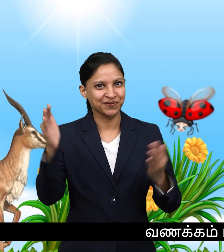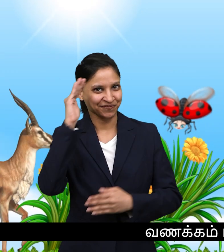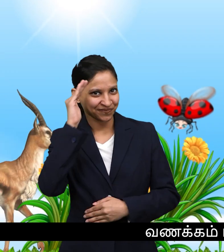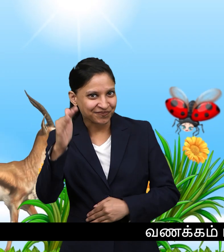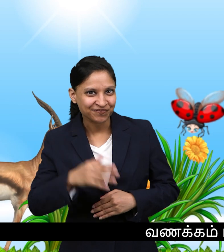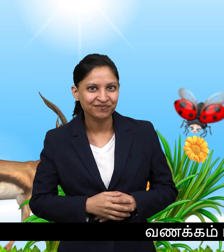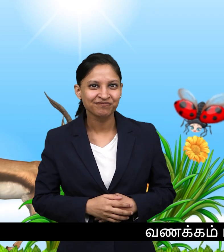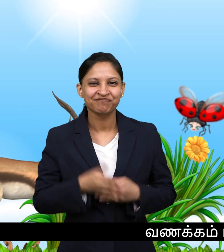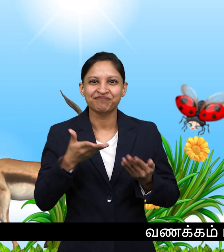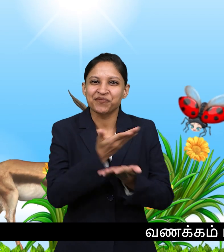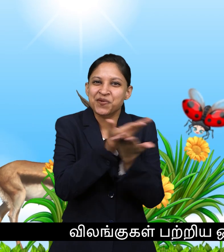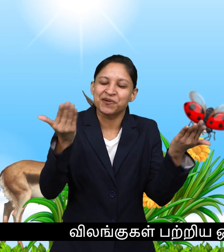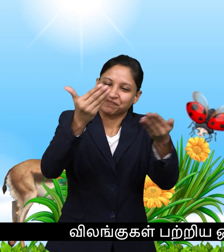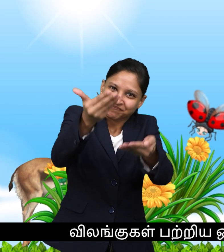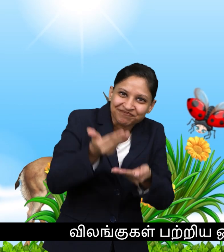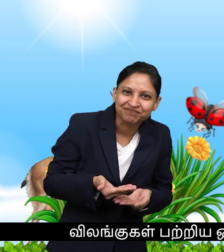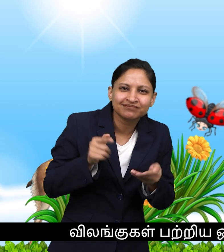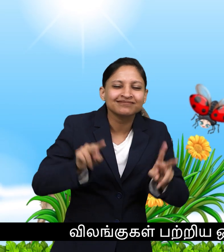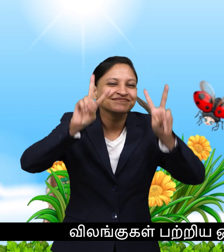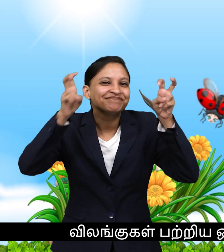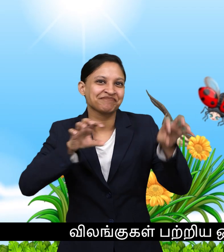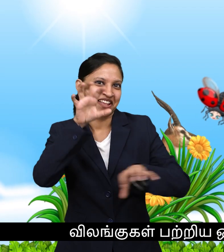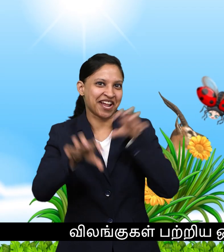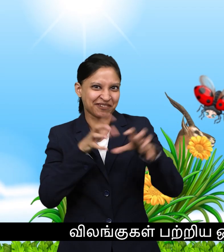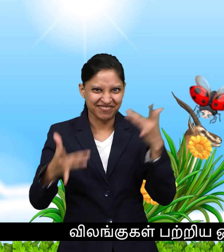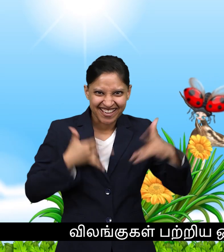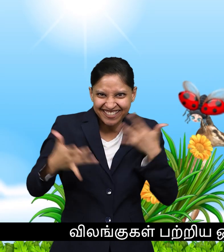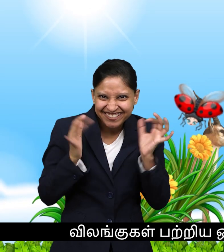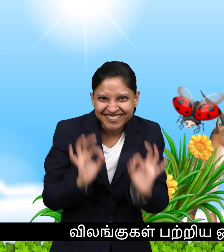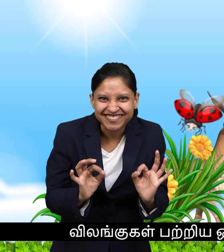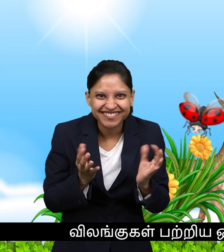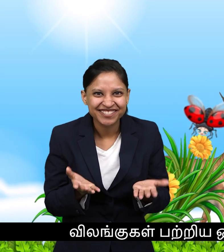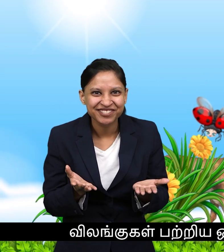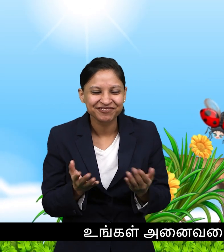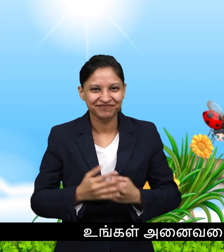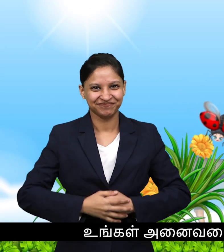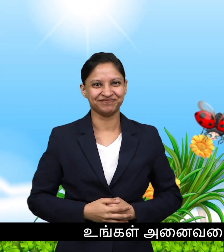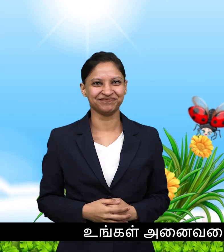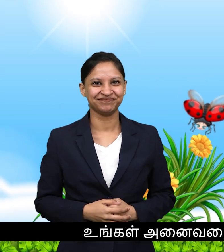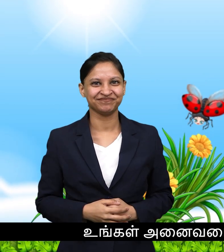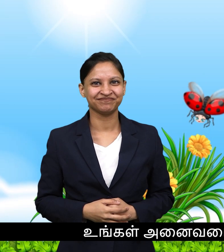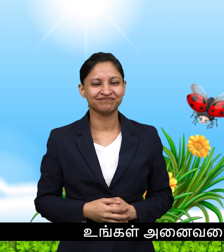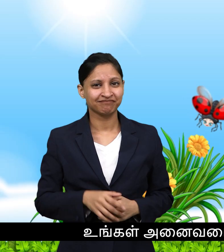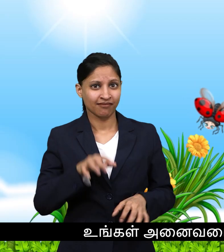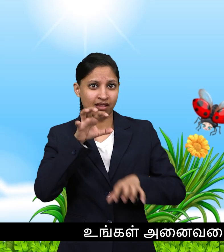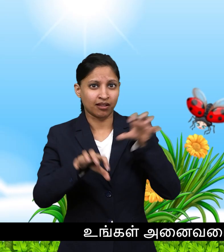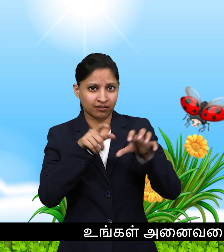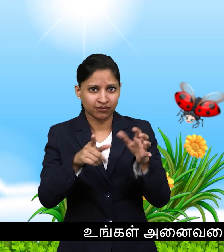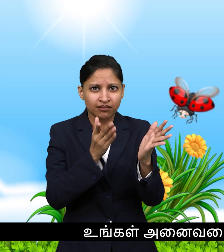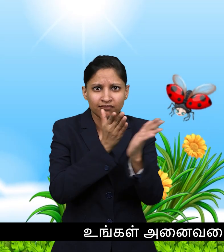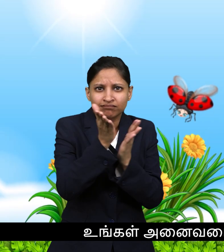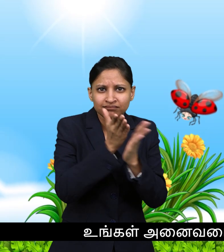வணக்கம் மாணவ செல்வங்களே. விலங்குகள் பற்றிய ஒரு சுவாரஸ்யமான தலைப்புக்காக உங்கள் அனைவரையும்